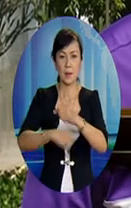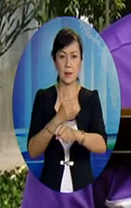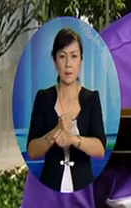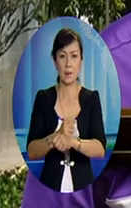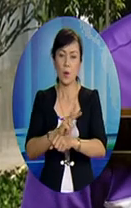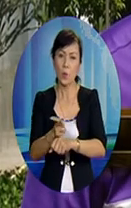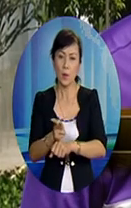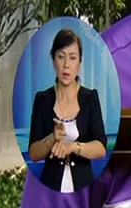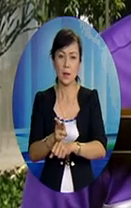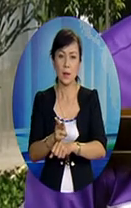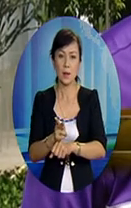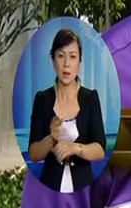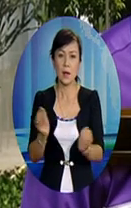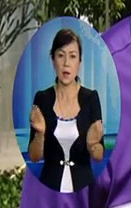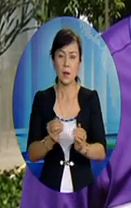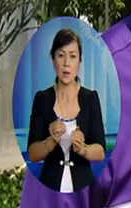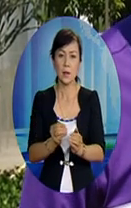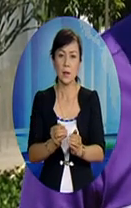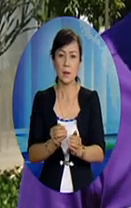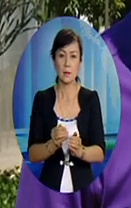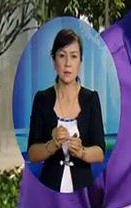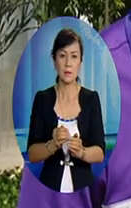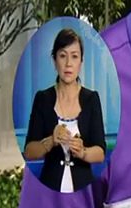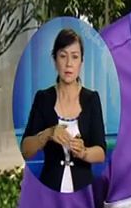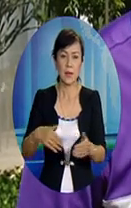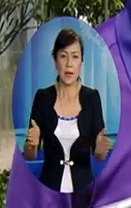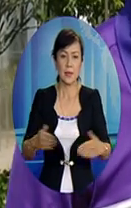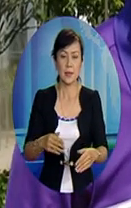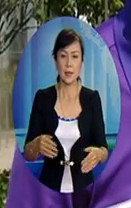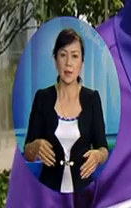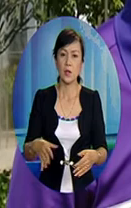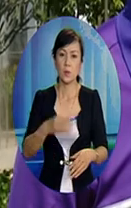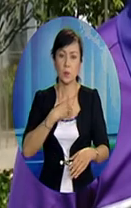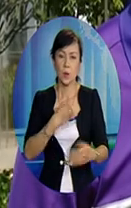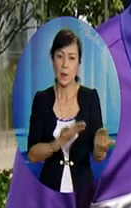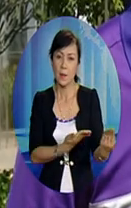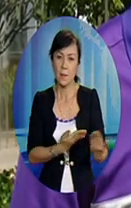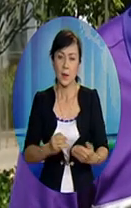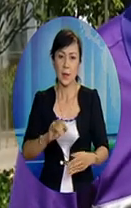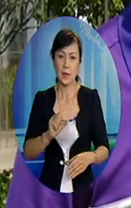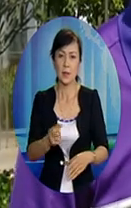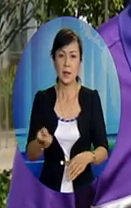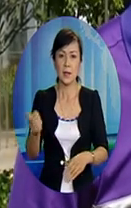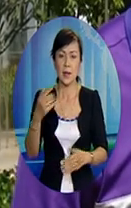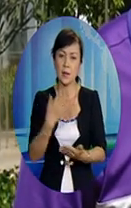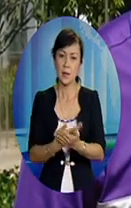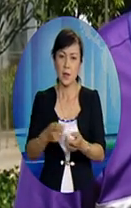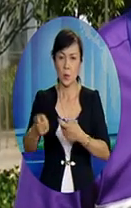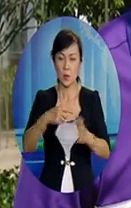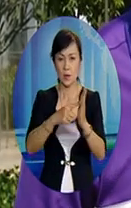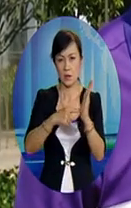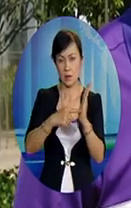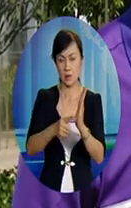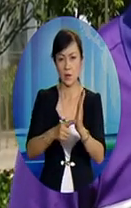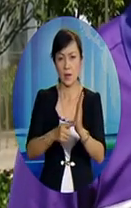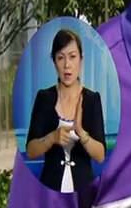cái gói mà giảm 18% khi khách hàng thanh toán nhanh, vân vân. Chúng tôi mời SQC để quản lý về chất lượng, do đó khách